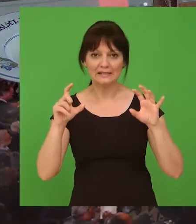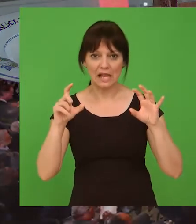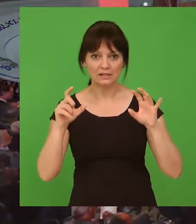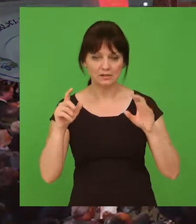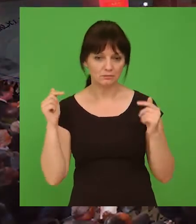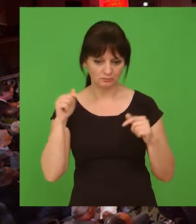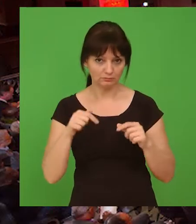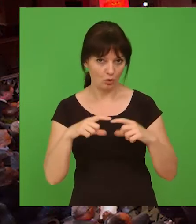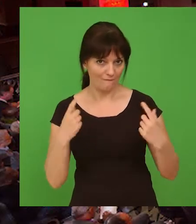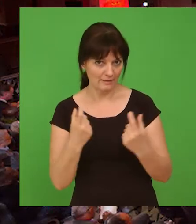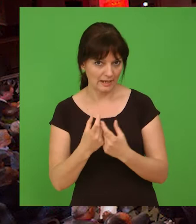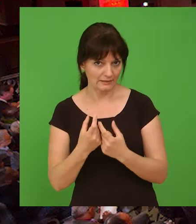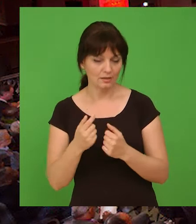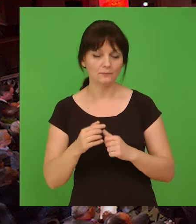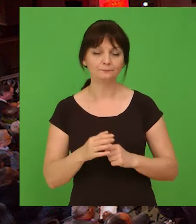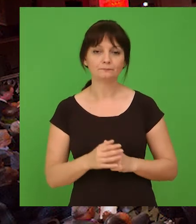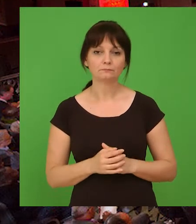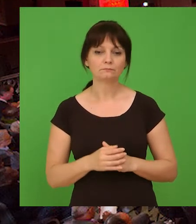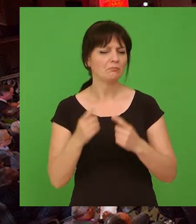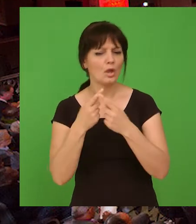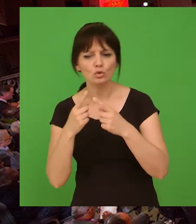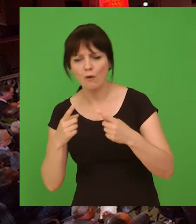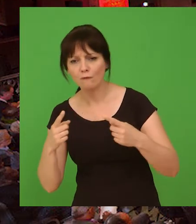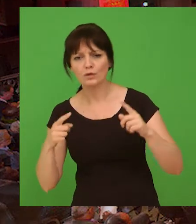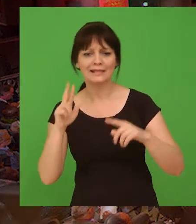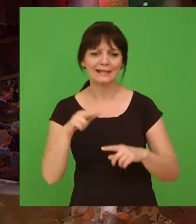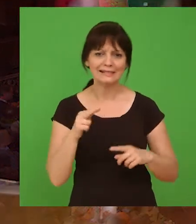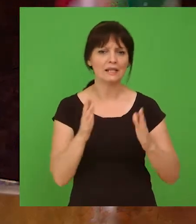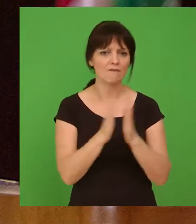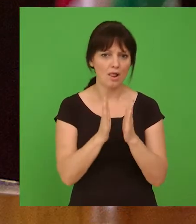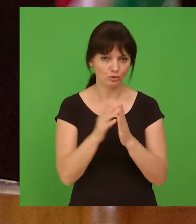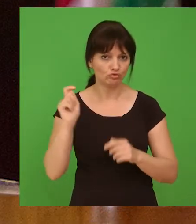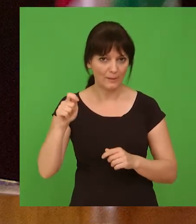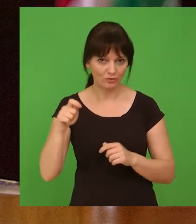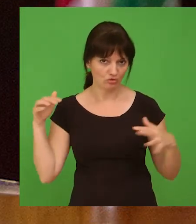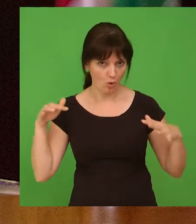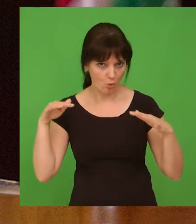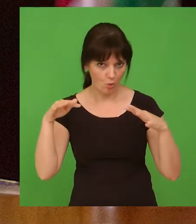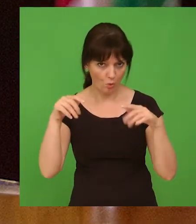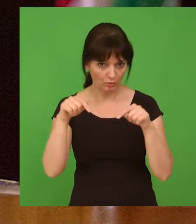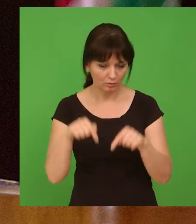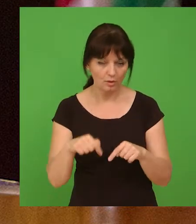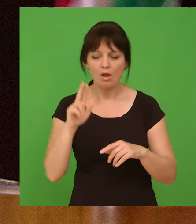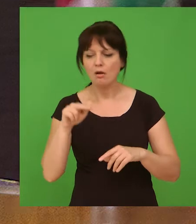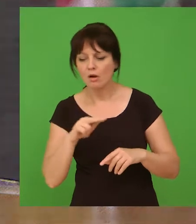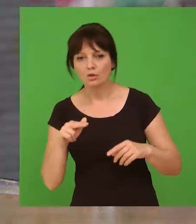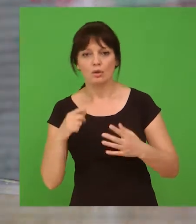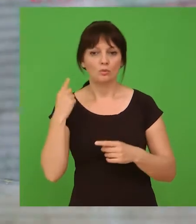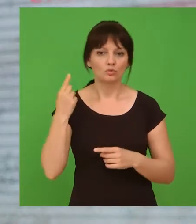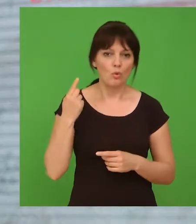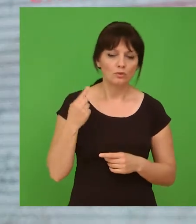700-an erre a konferenciára, különféle vallások képviselői, keresztény vallások képviselői, katolikus,